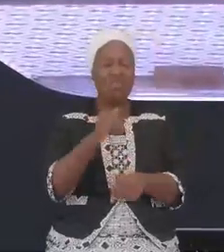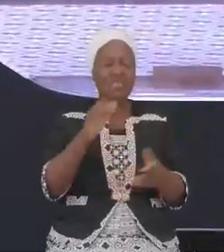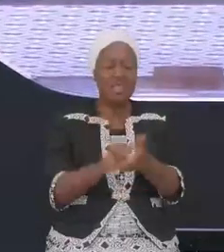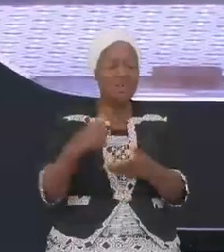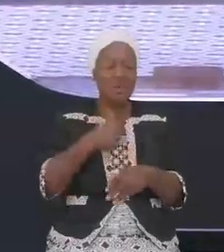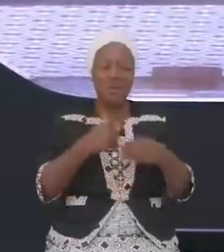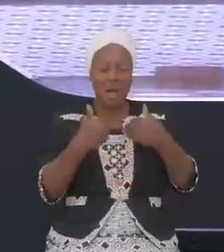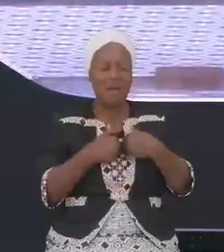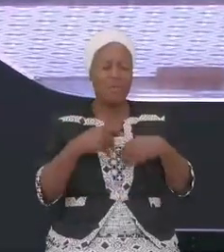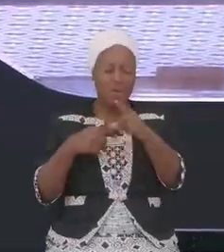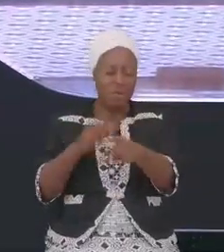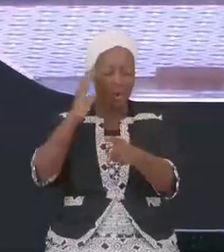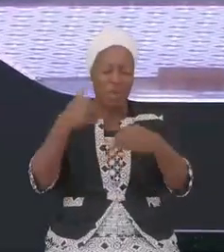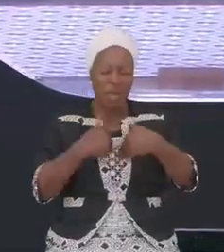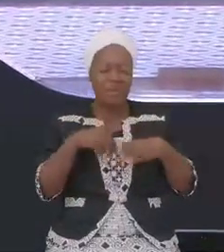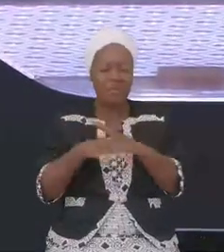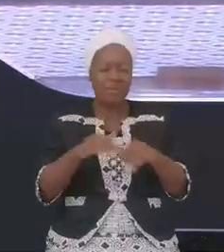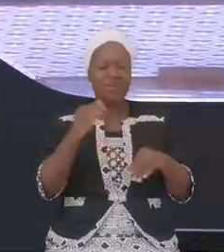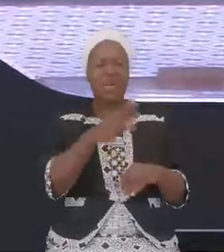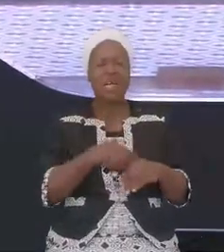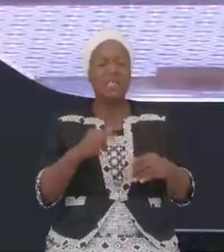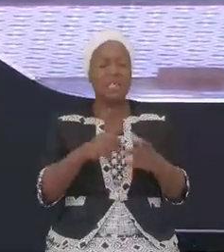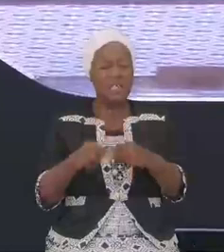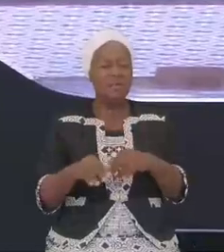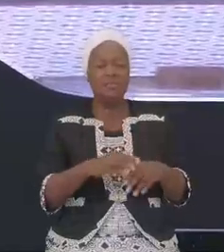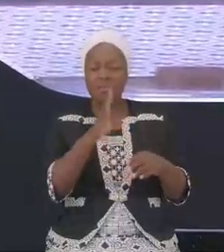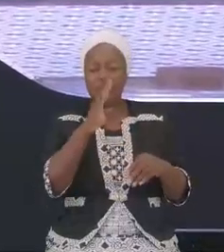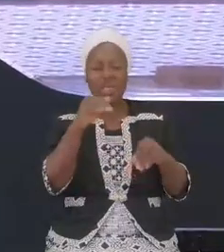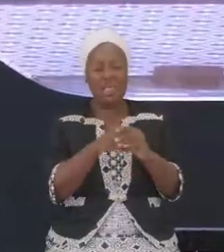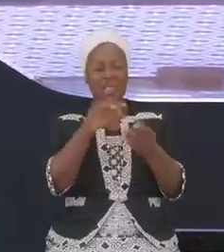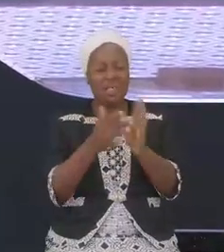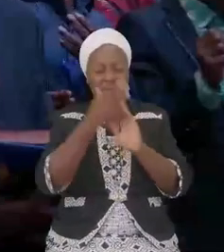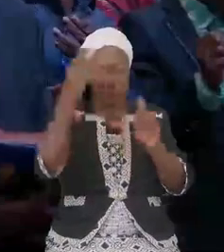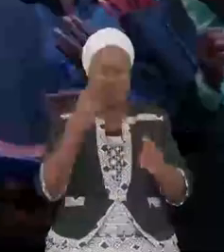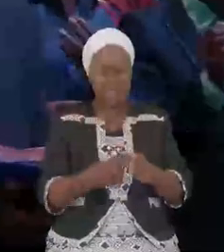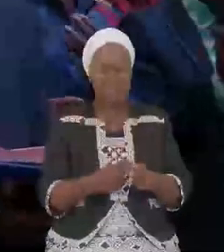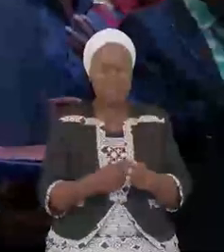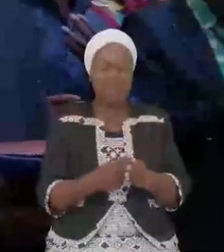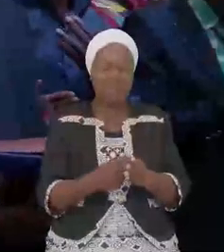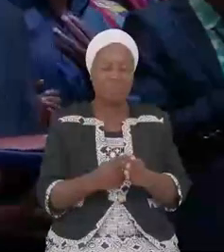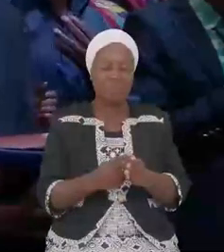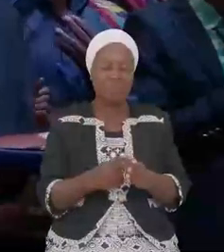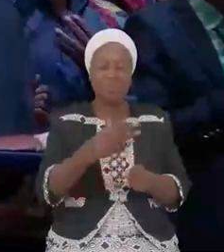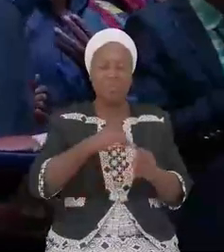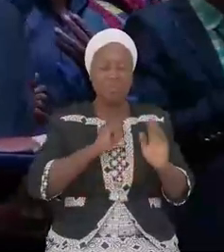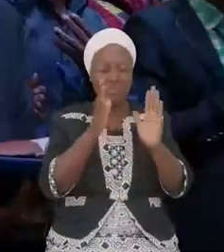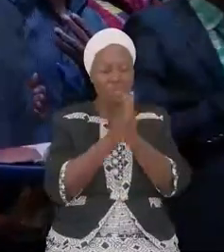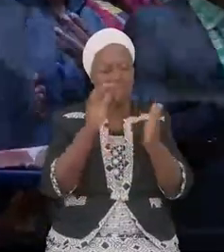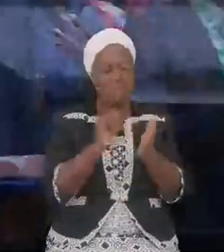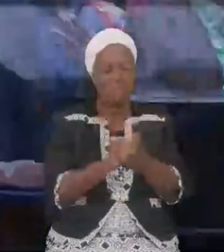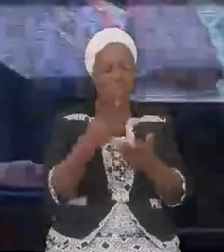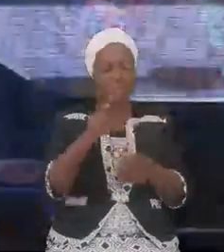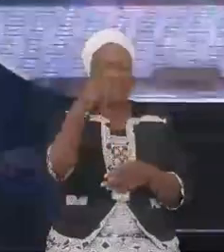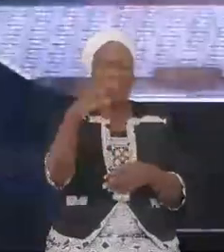aies, tu en auras, tu feras cela, tu le seras au nom de Jésus-Christ. Je prie que le Dieu